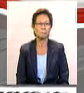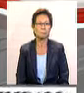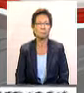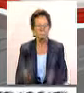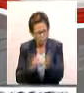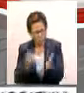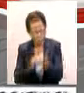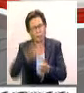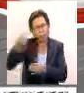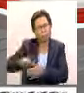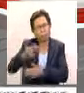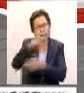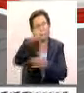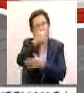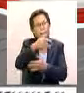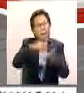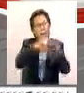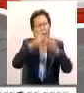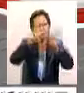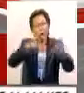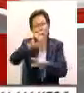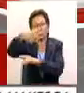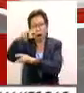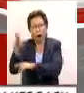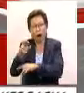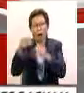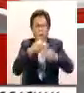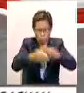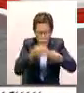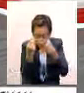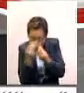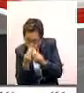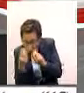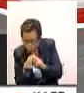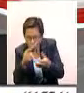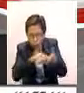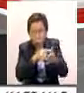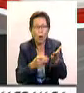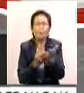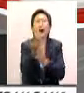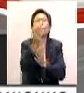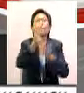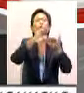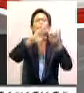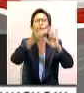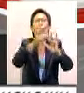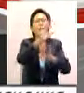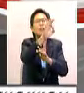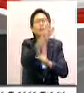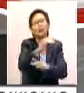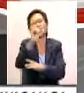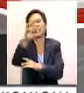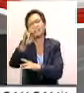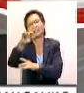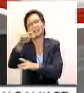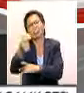Di dalam sejarah pilihan raya, SPR akan menyiarkan proses pengiraan undi secara langsung melalui media sosial seperti Facebook dan